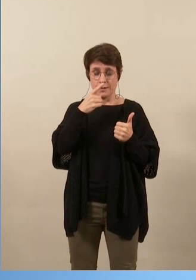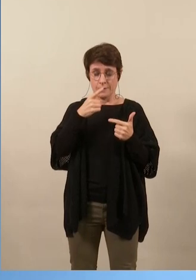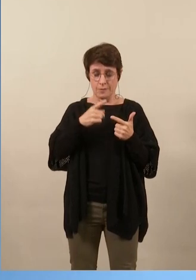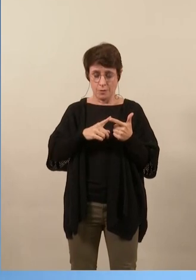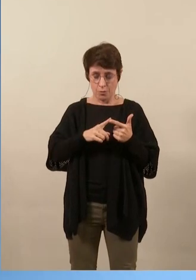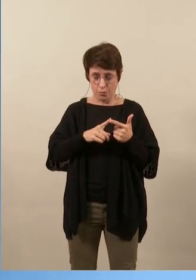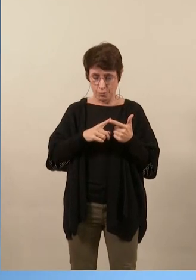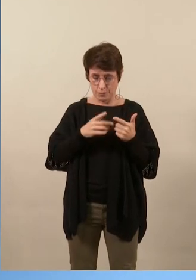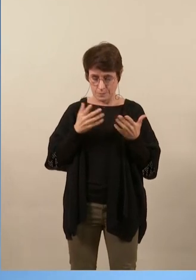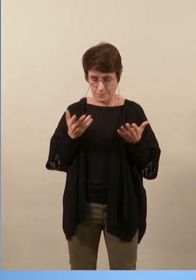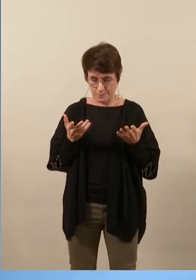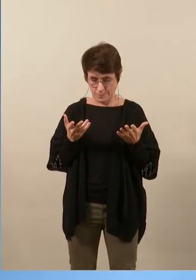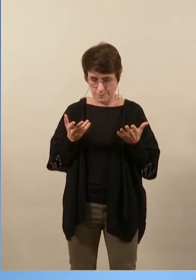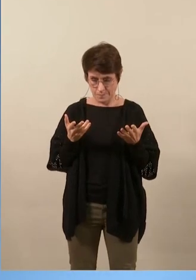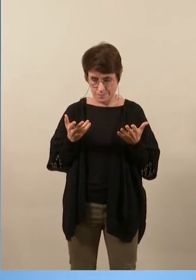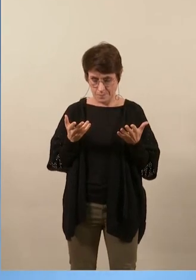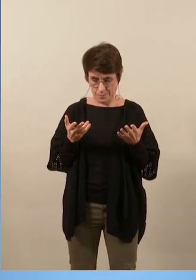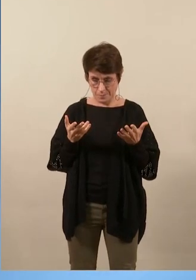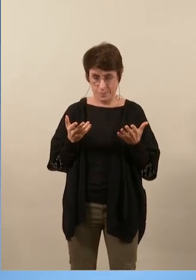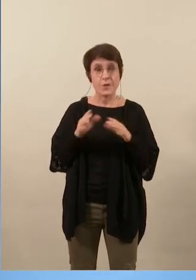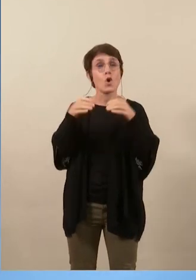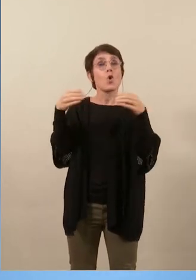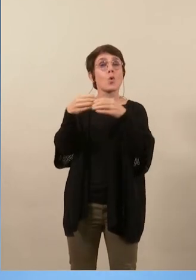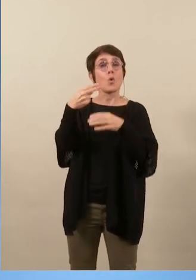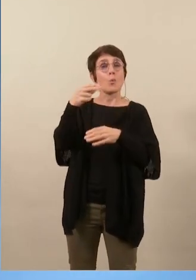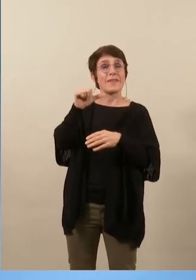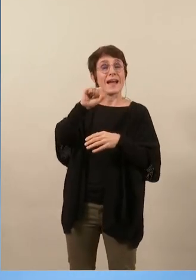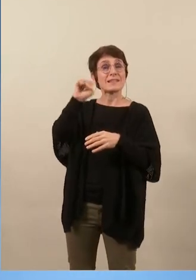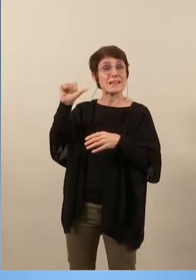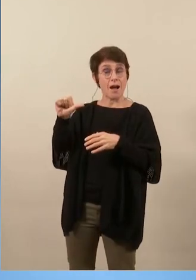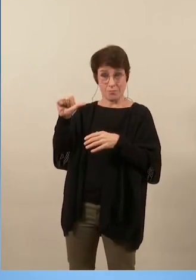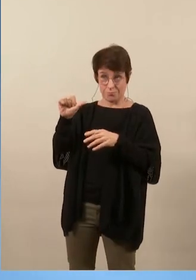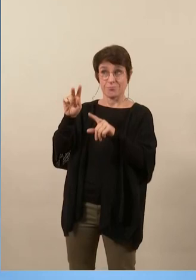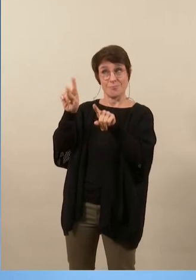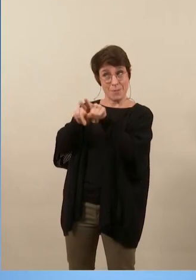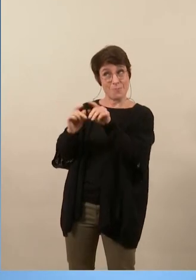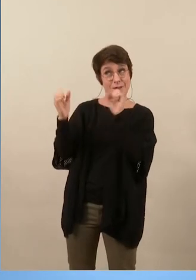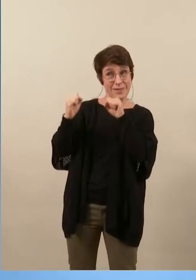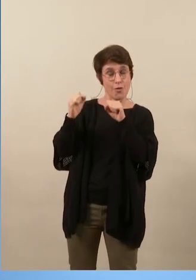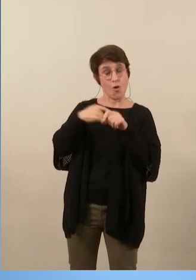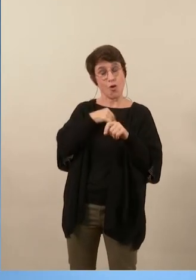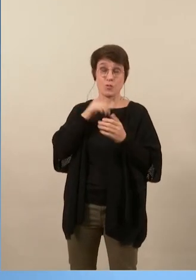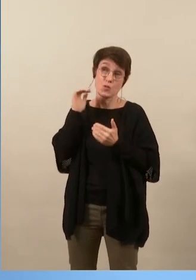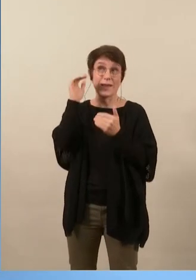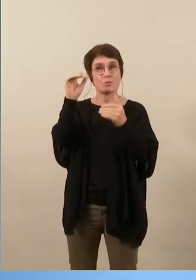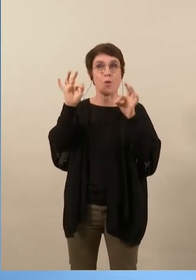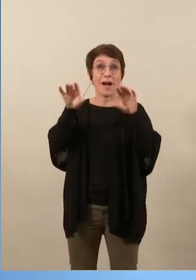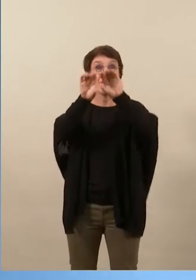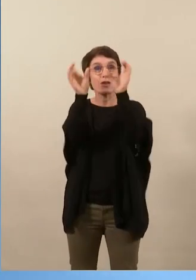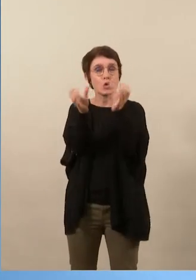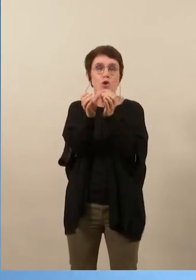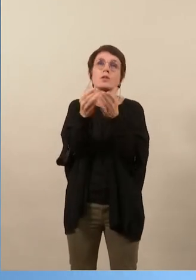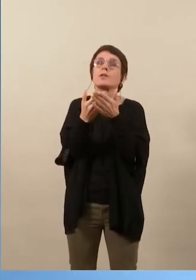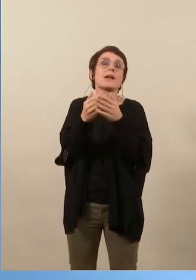euh nous partageons effectivement avec bah avec le groupe NASA beaucoup d'espoir sur le donut même si c'est pas quelque chose de magique mais effectivement de pouvoir répondre aux